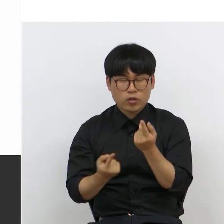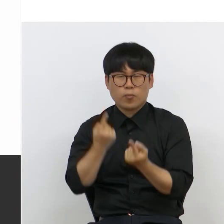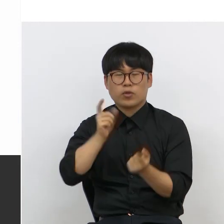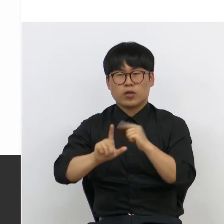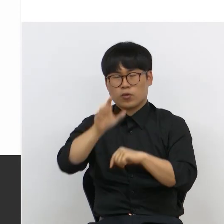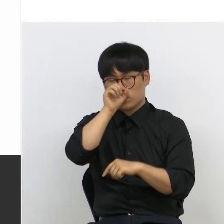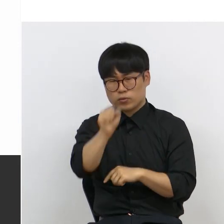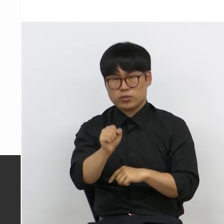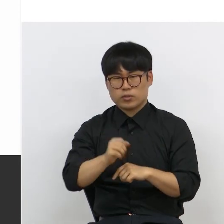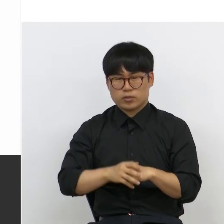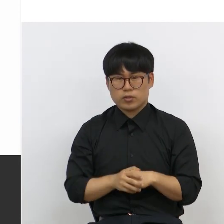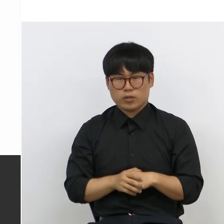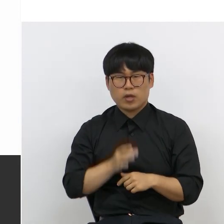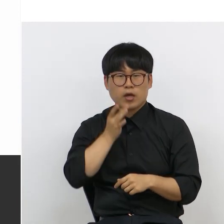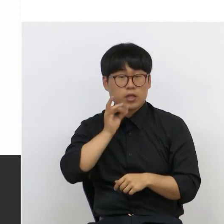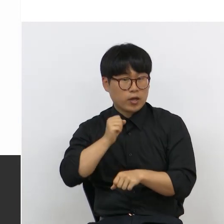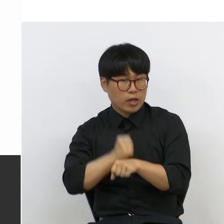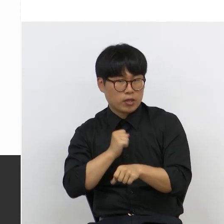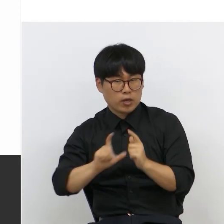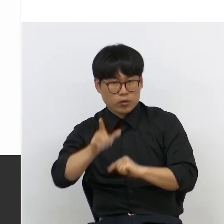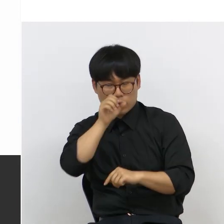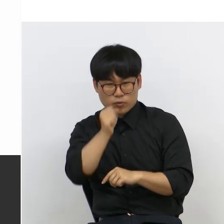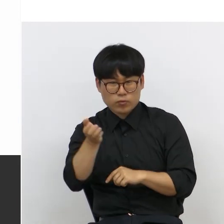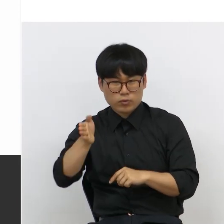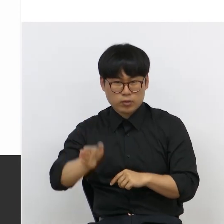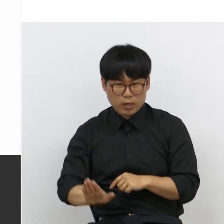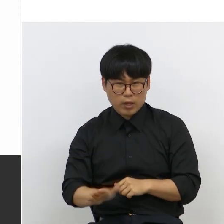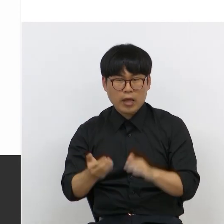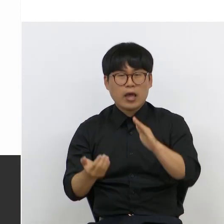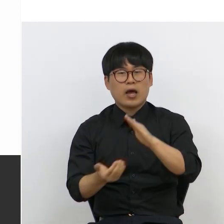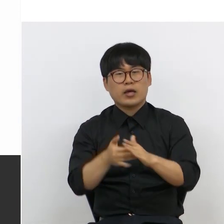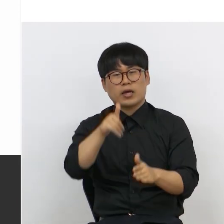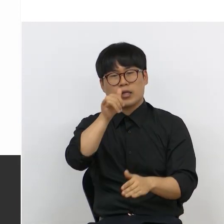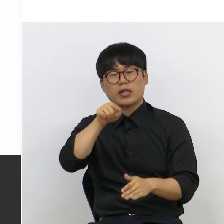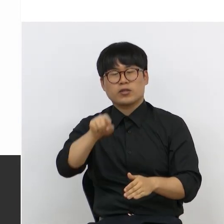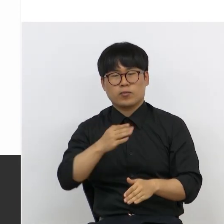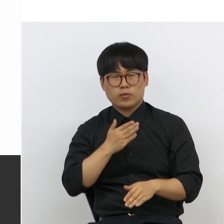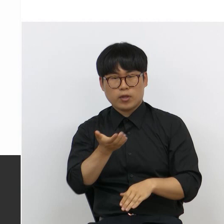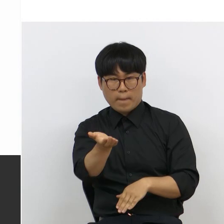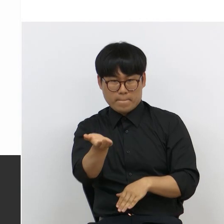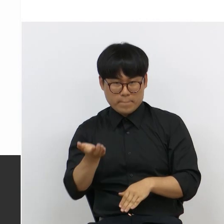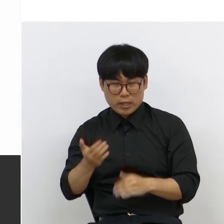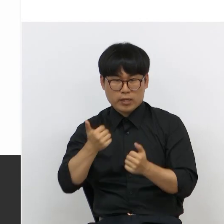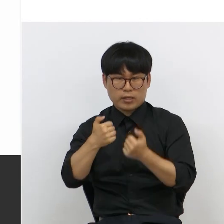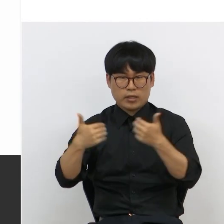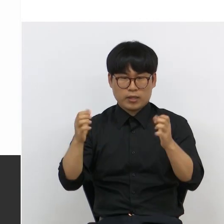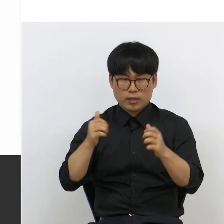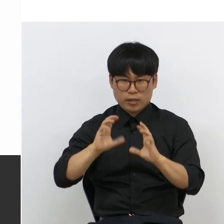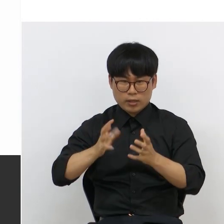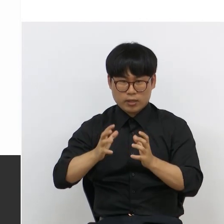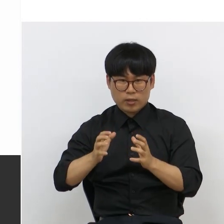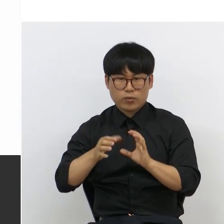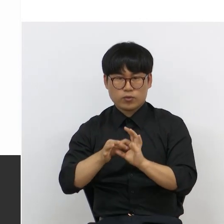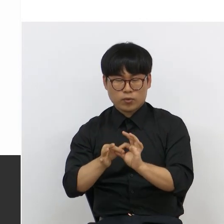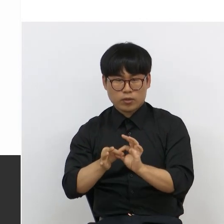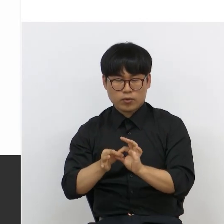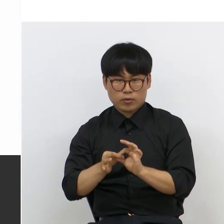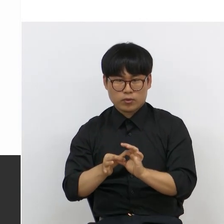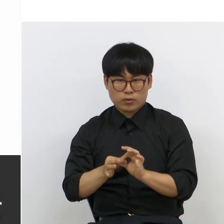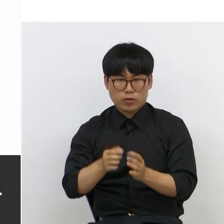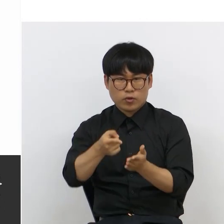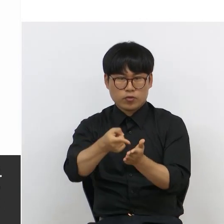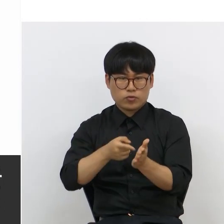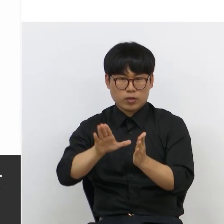할 수 있다면 당연히 해줘야 되는 것이지만 이런 한계가 있다는 점을 충분히 미리 상담을 하고 수술 이후에 재활을 할